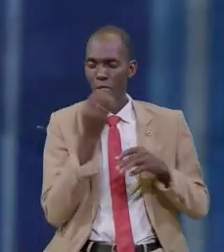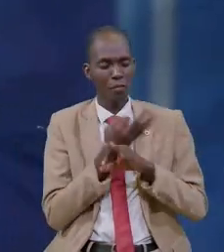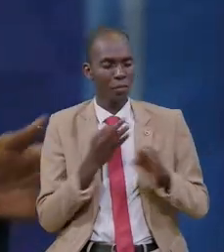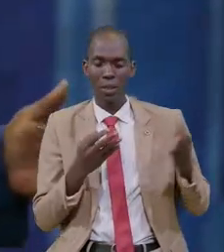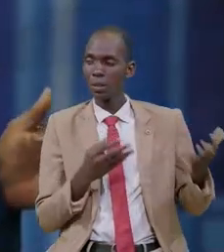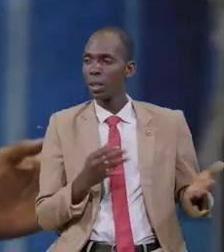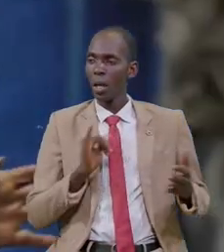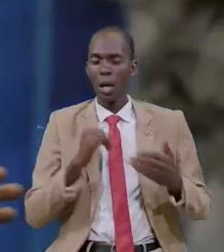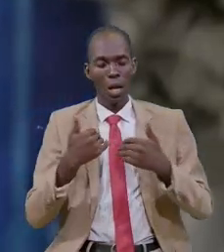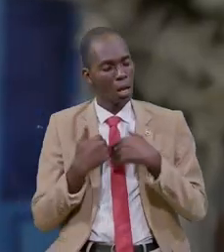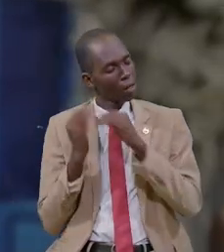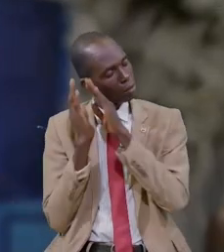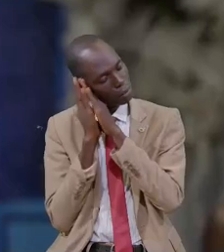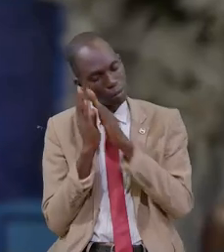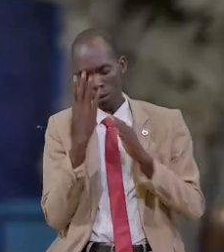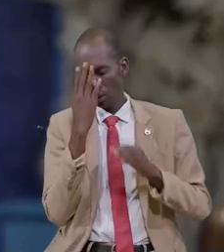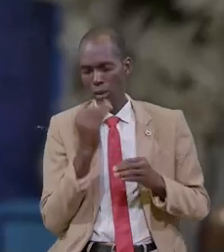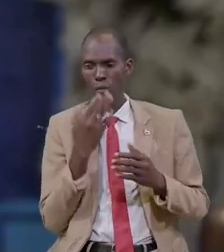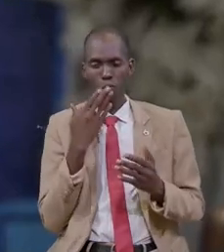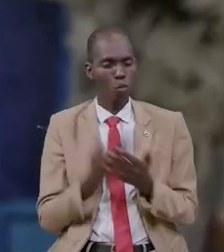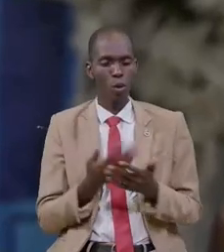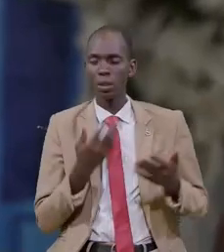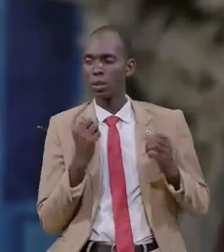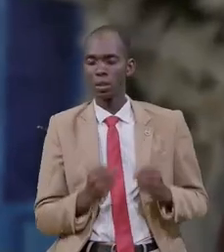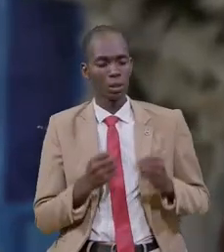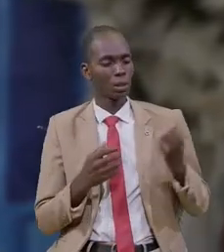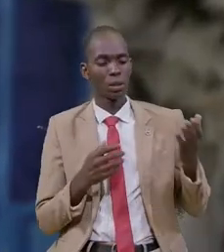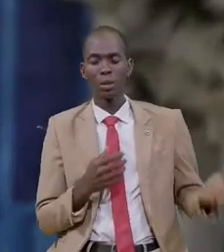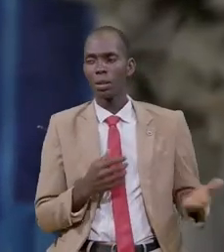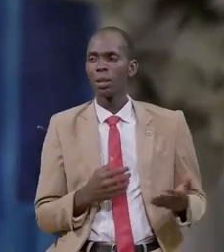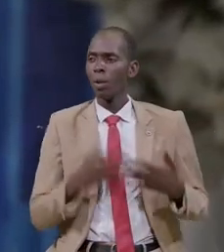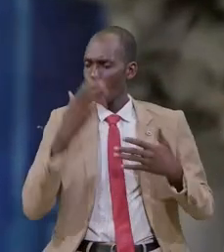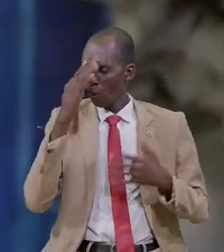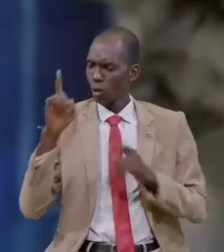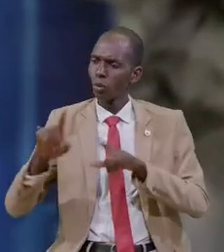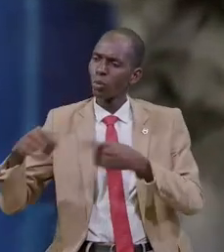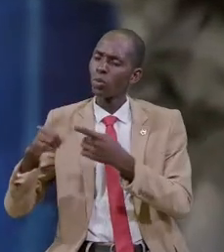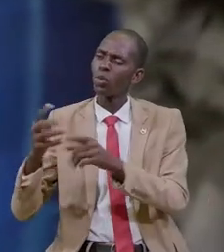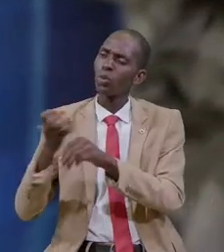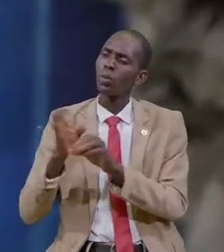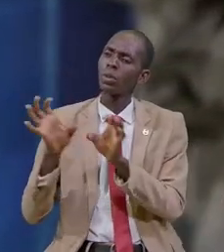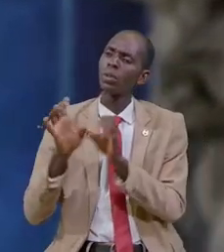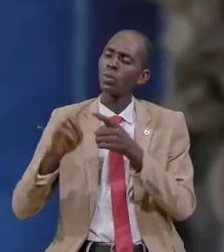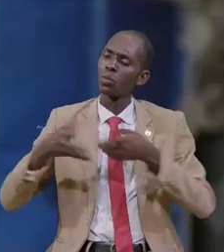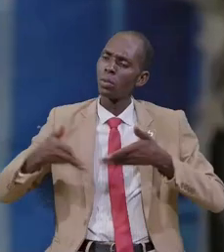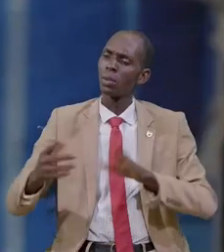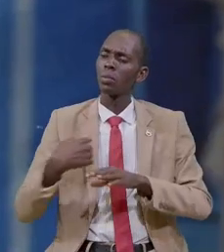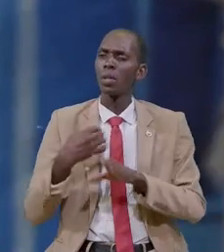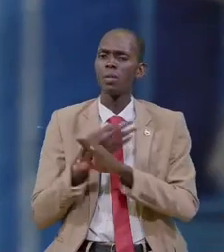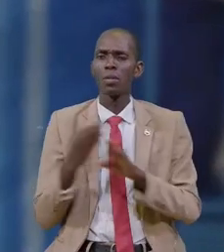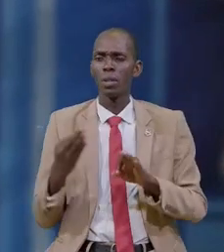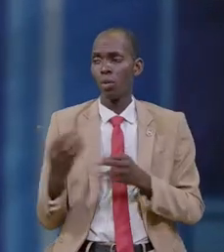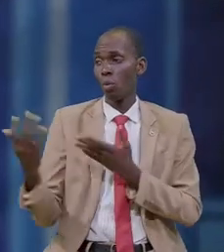Ici, j'ai les habits où porter. Pourquoi vous, là, vous êtes allé prendre ce papier? Attendez, je